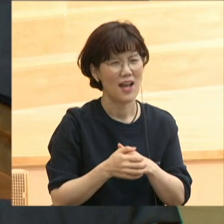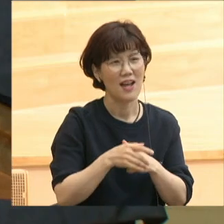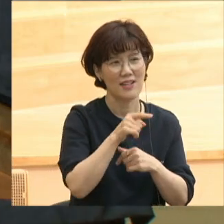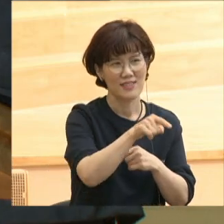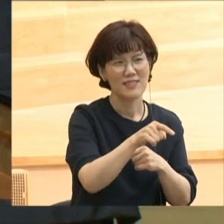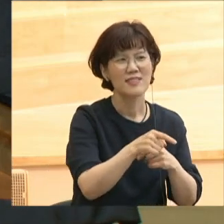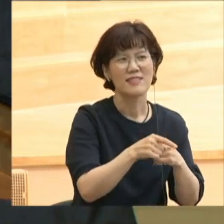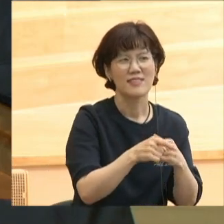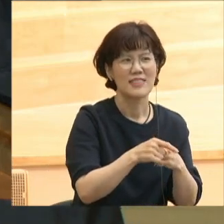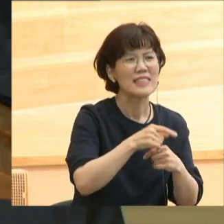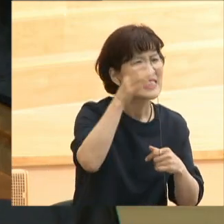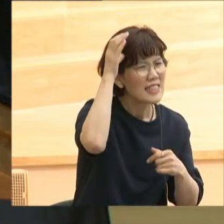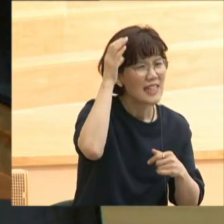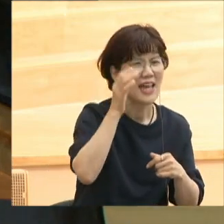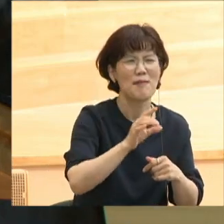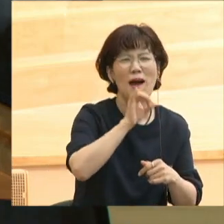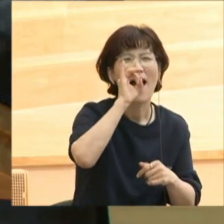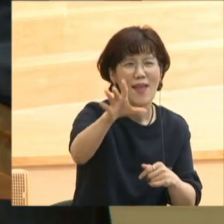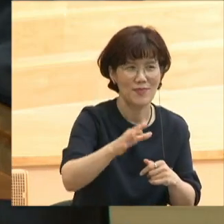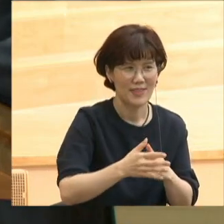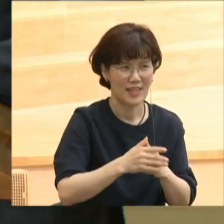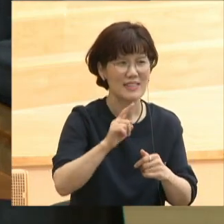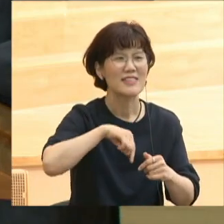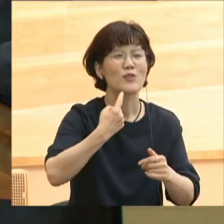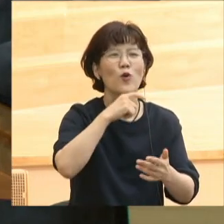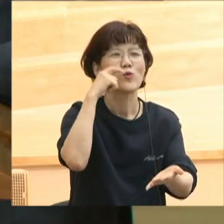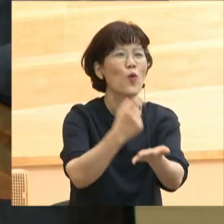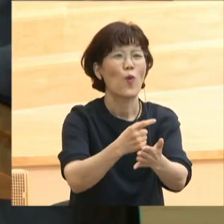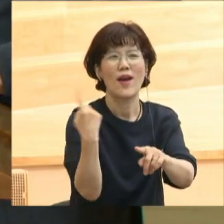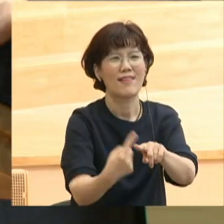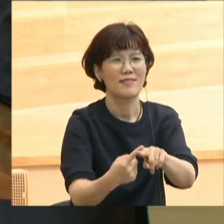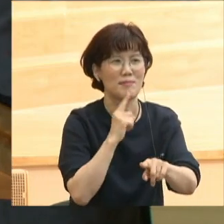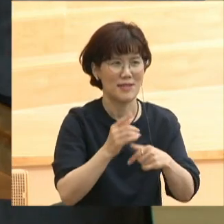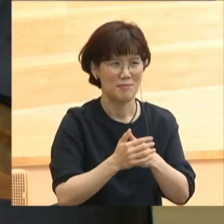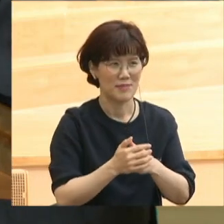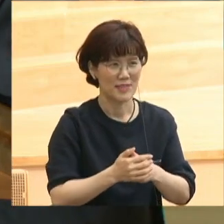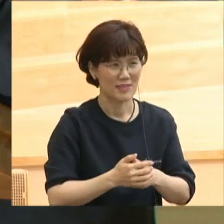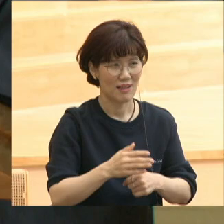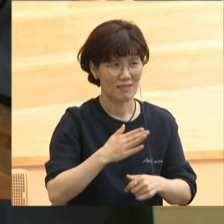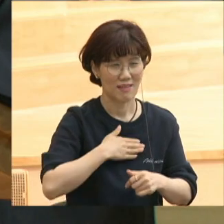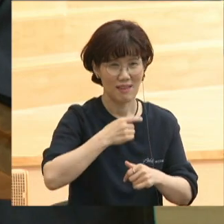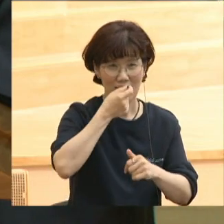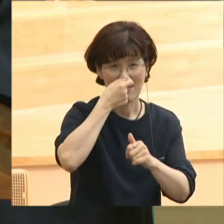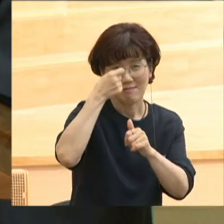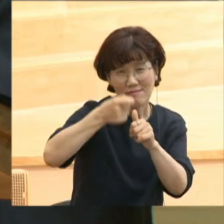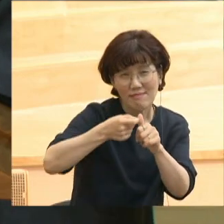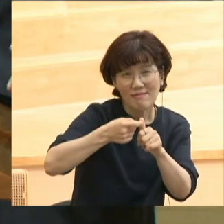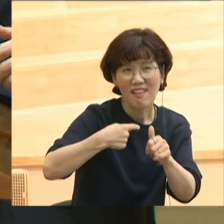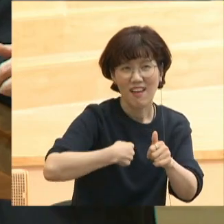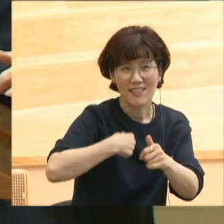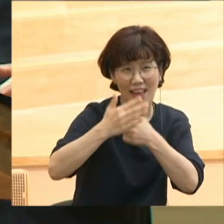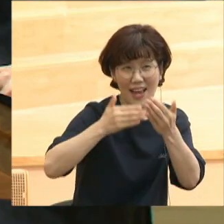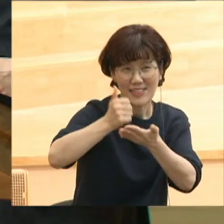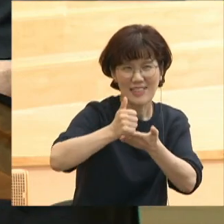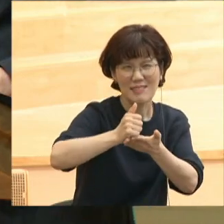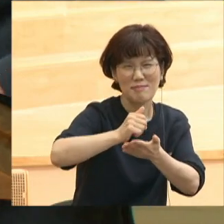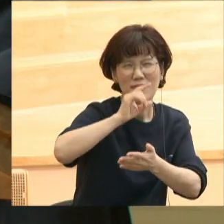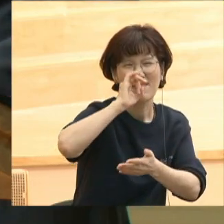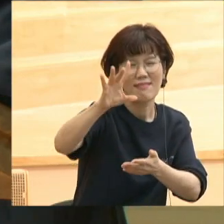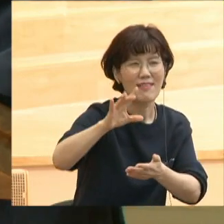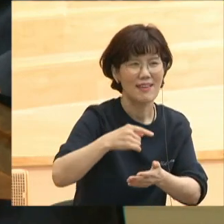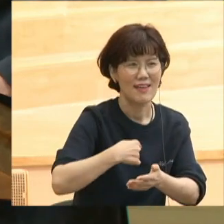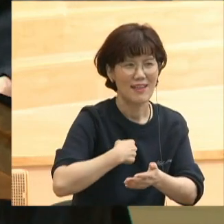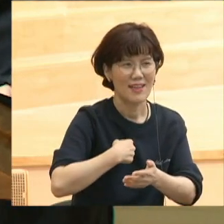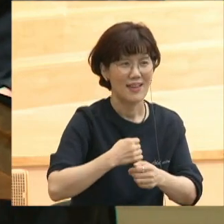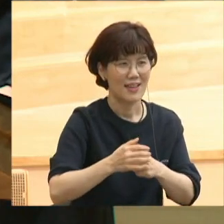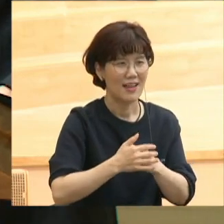시도, 그런 기대를 하는 것 자체가 스스로 속이는 거다. 내가 그렇게 없이 여길 만한 그런 하나님이냐? 나는 안